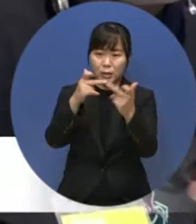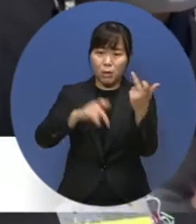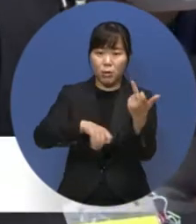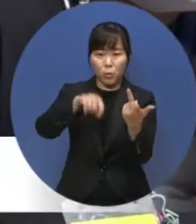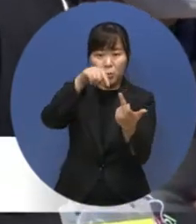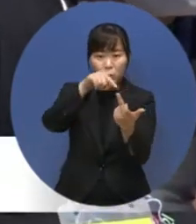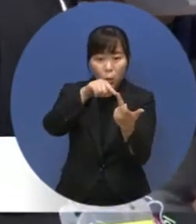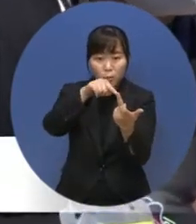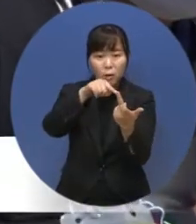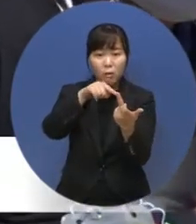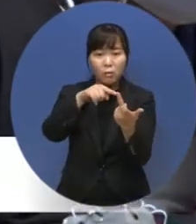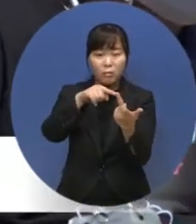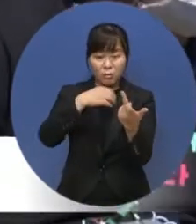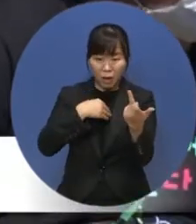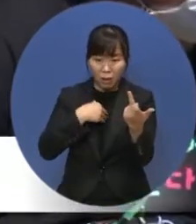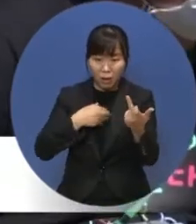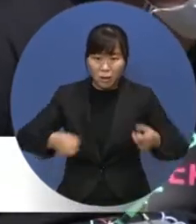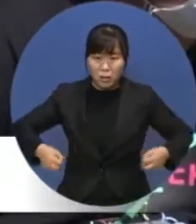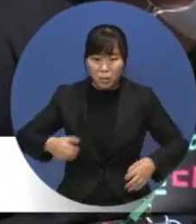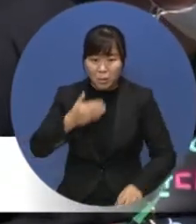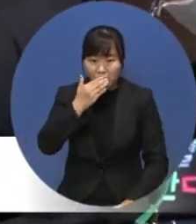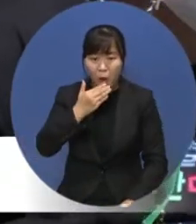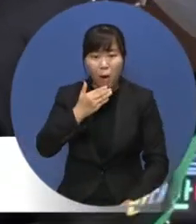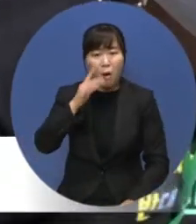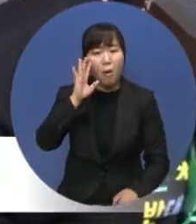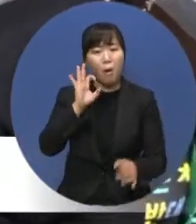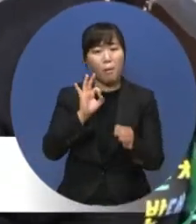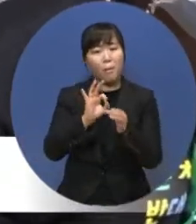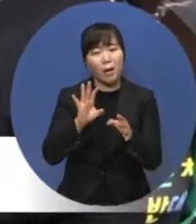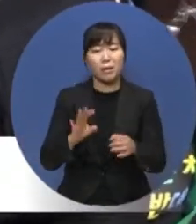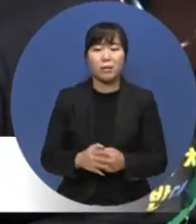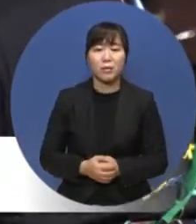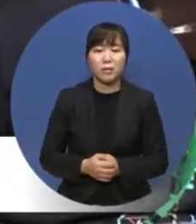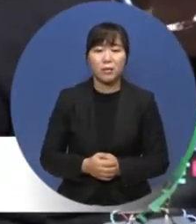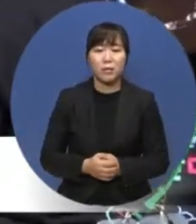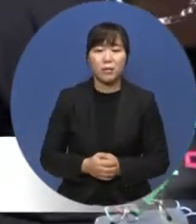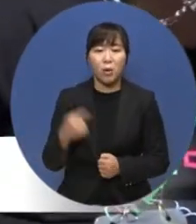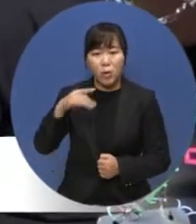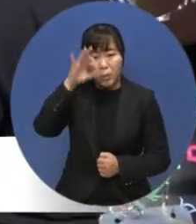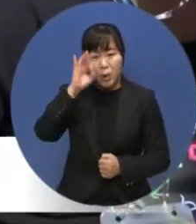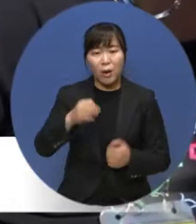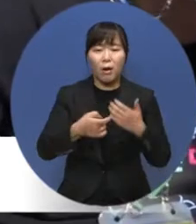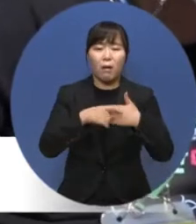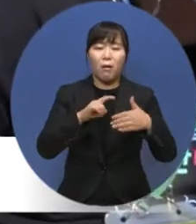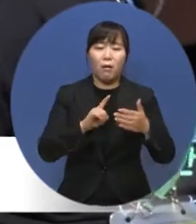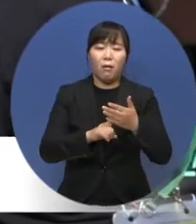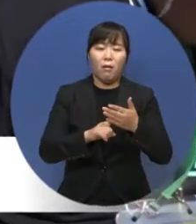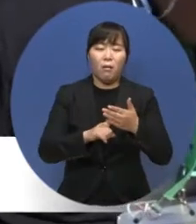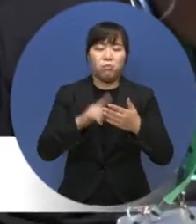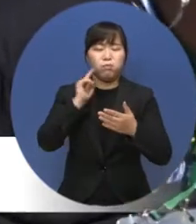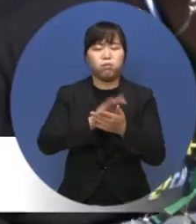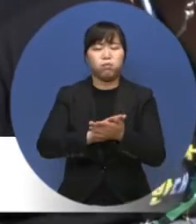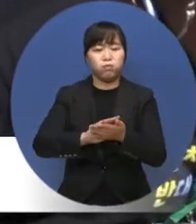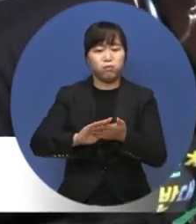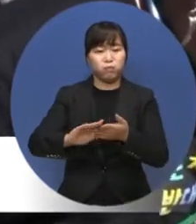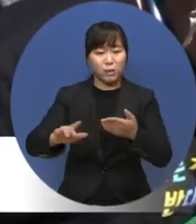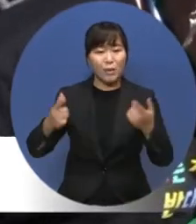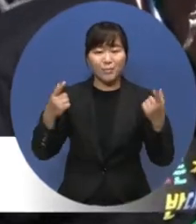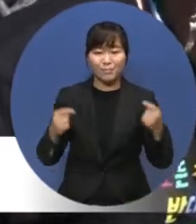예, 볼지를 몰랐습니다. 근데 여기서 보니까 가슴이 확 뚫리는 그런 기분이고요.